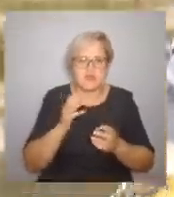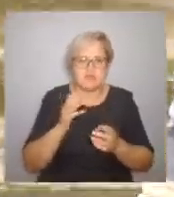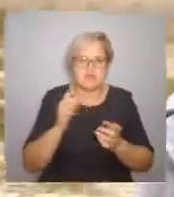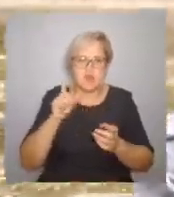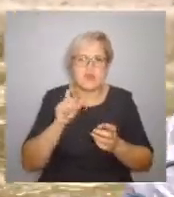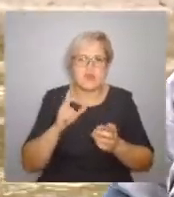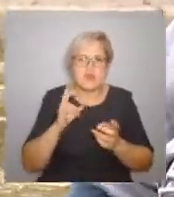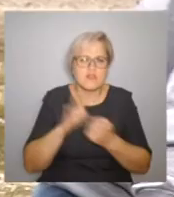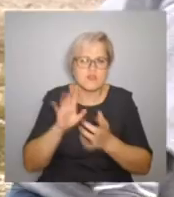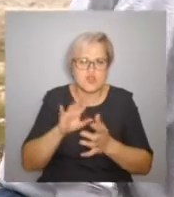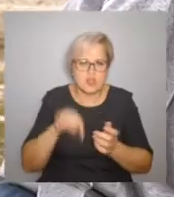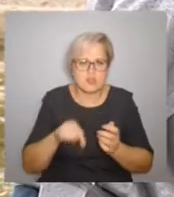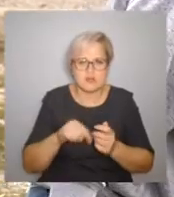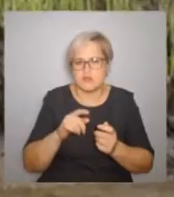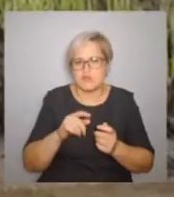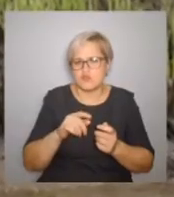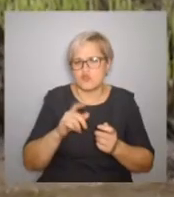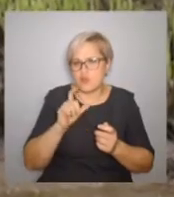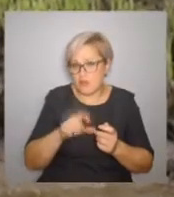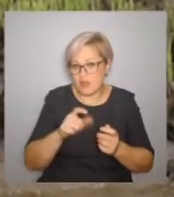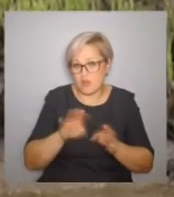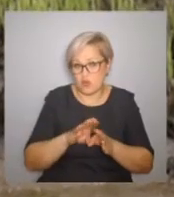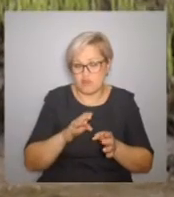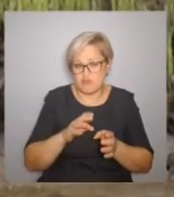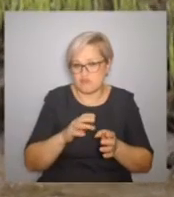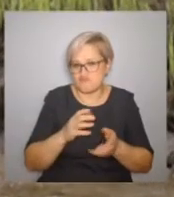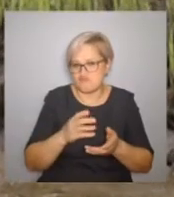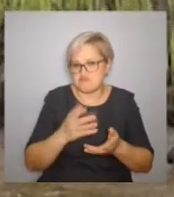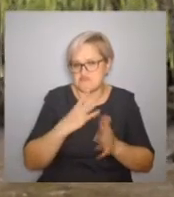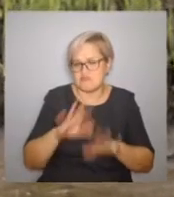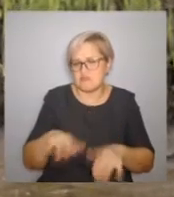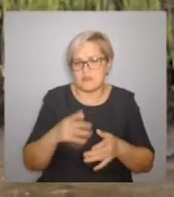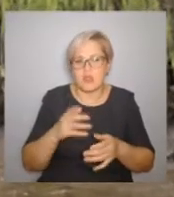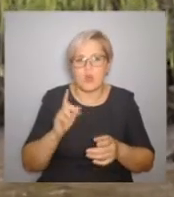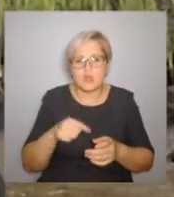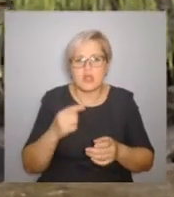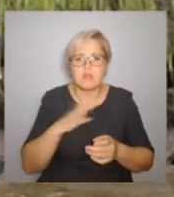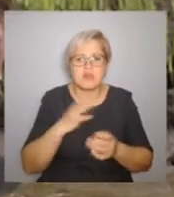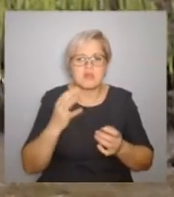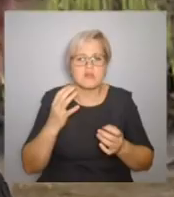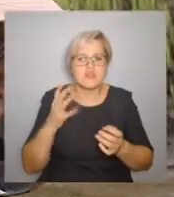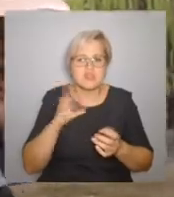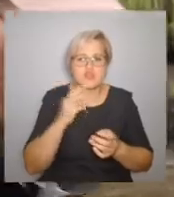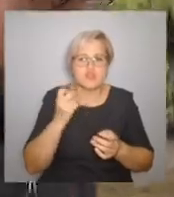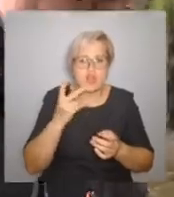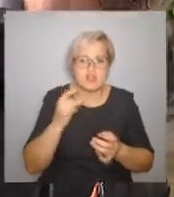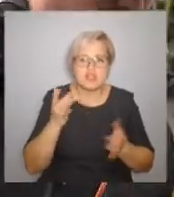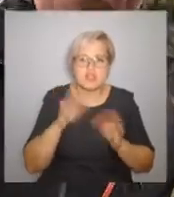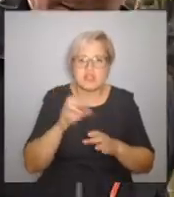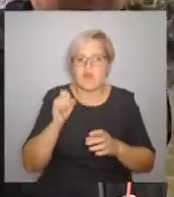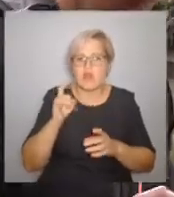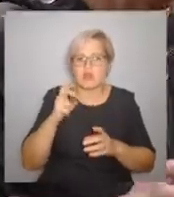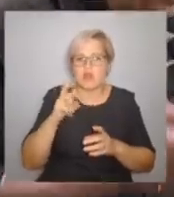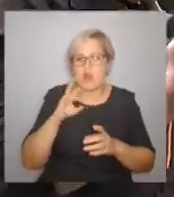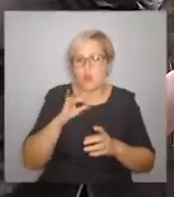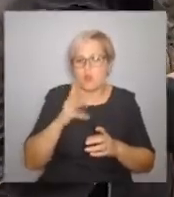не встречаются. Вам... Так что мы надеемся, что и мы с вами тоже не останемся. Вам здесь остатков современного человека